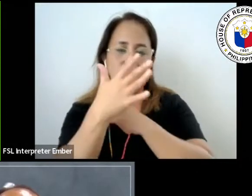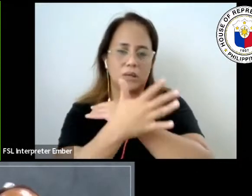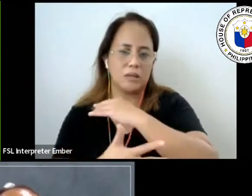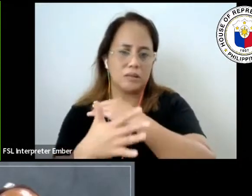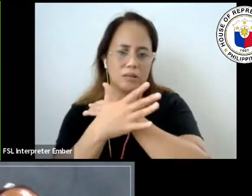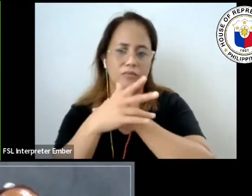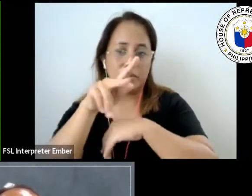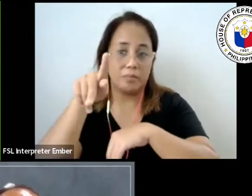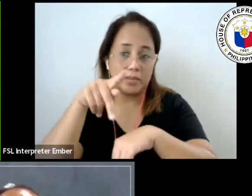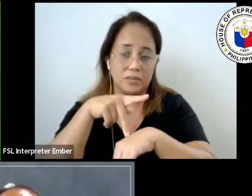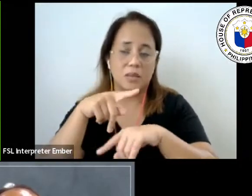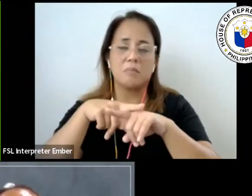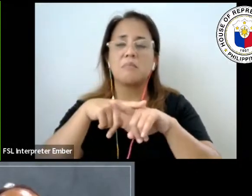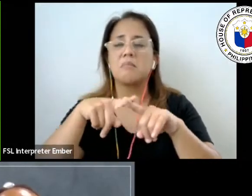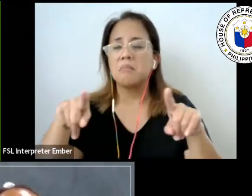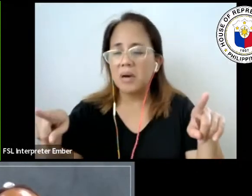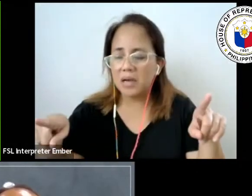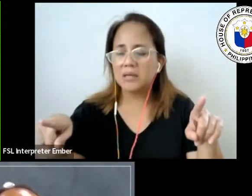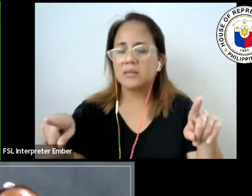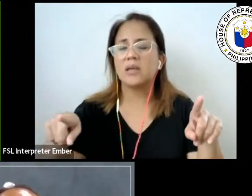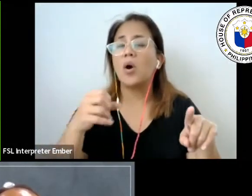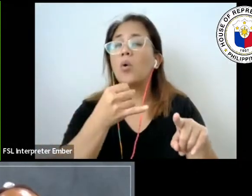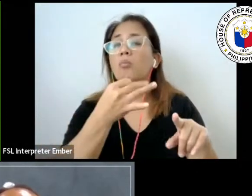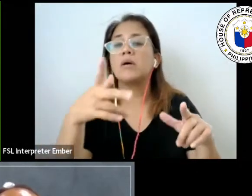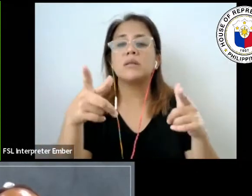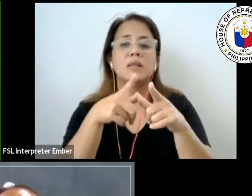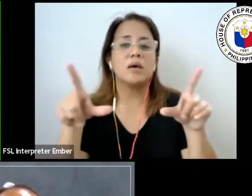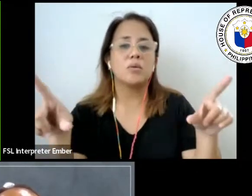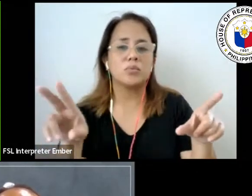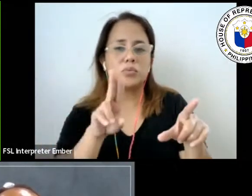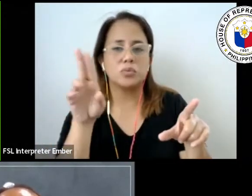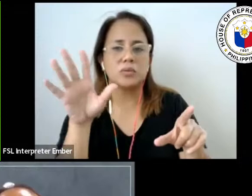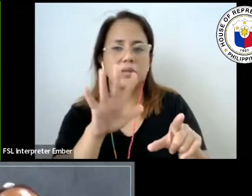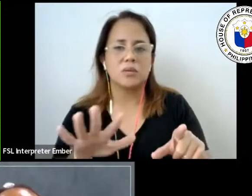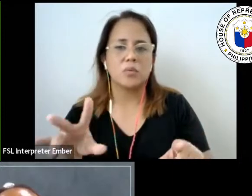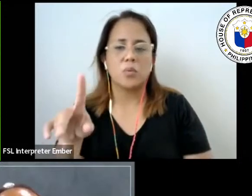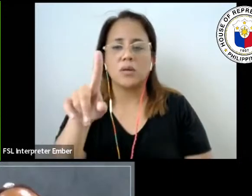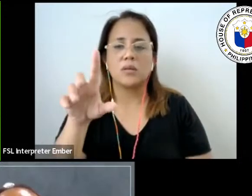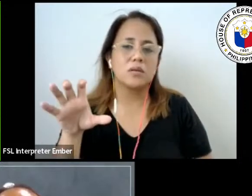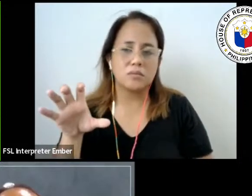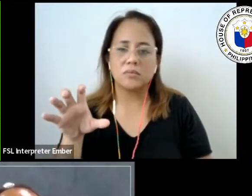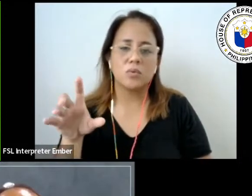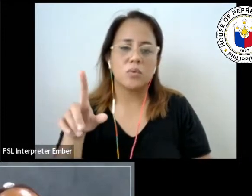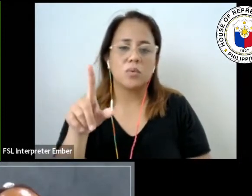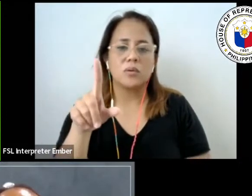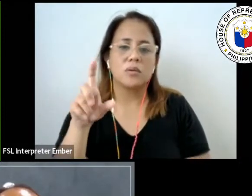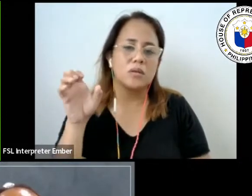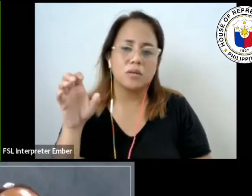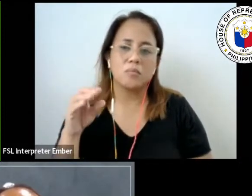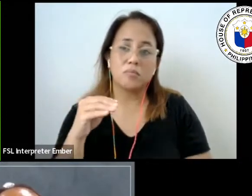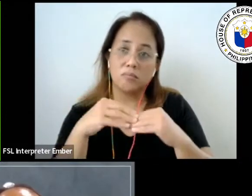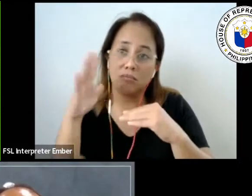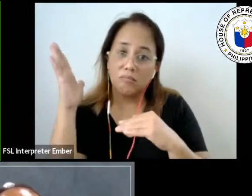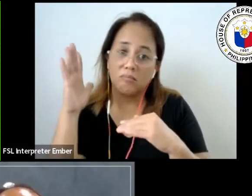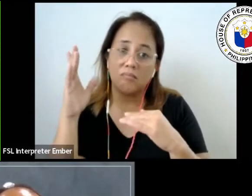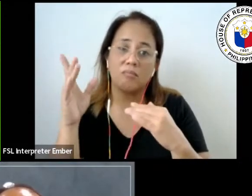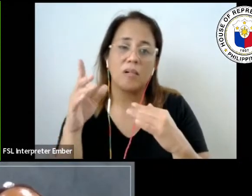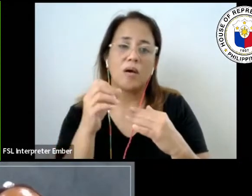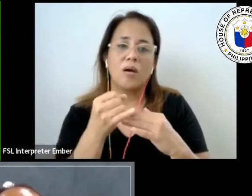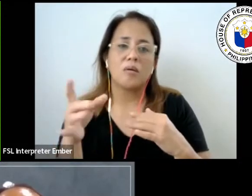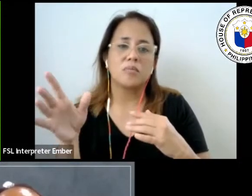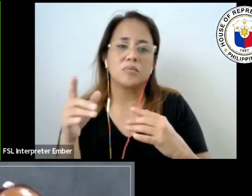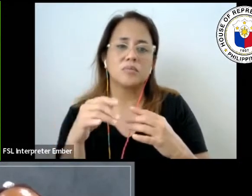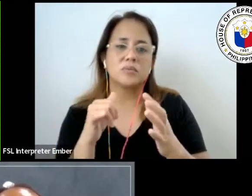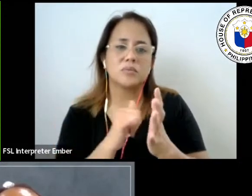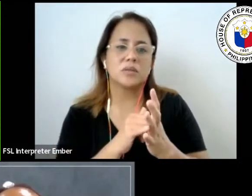mga lingway meron tayo? Kulang-kulang sa 100, more or less 100, hindi po ba? And because